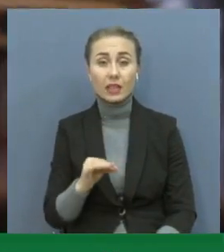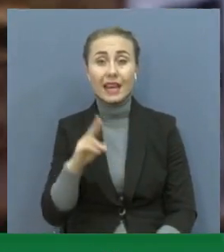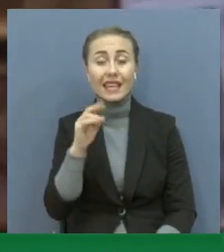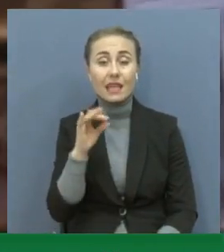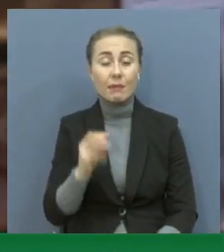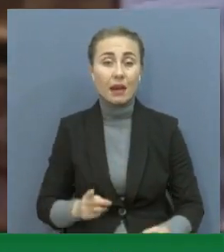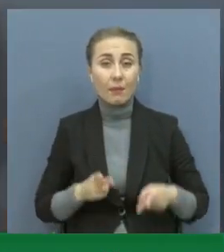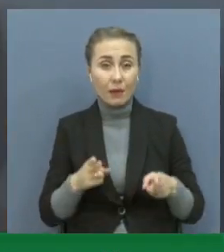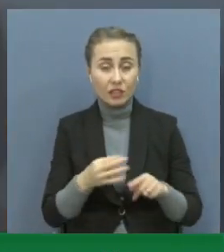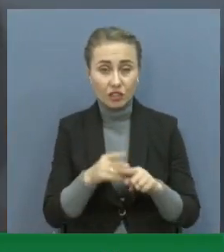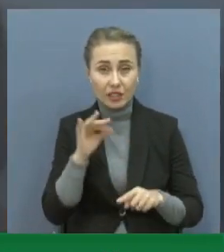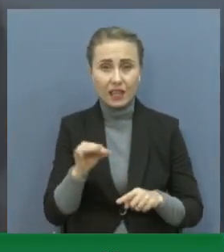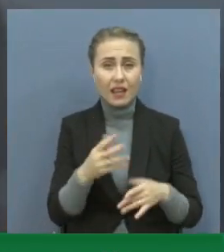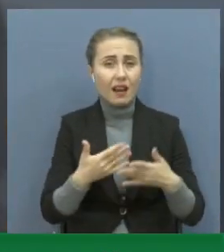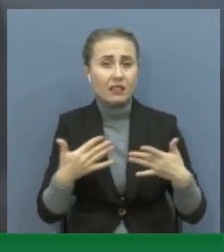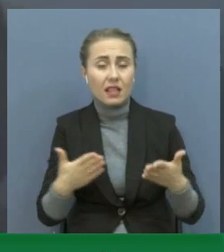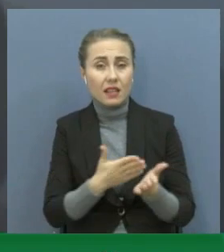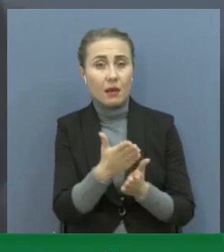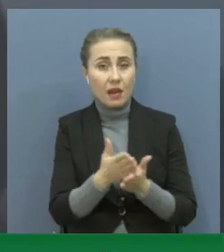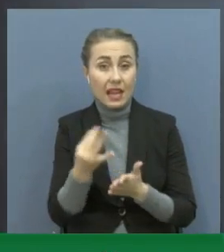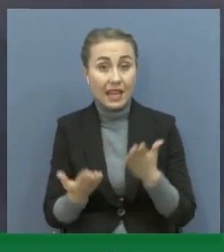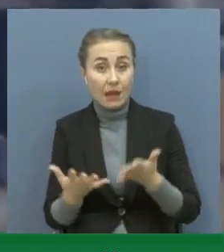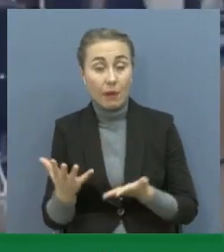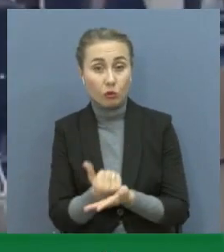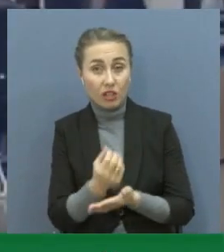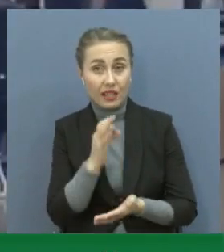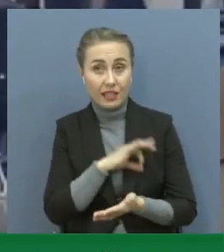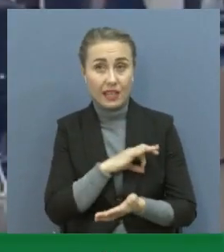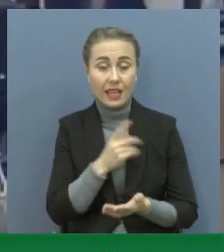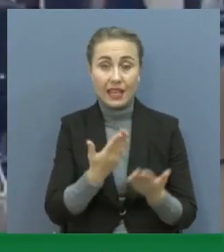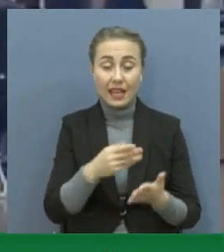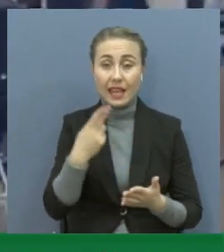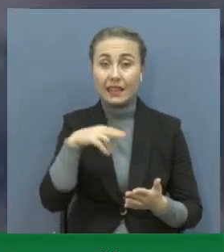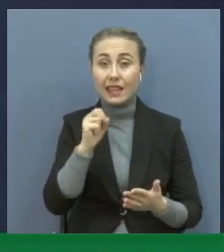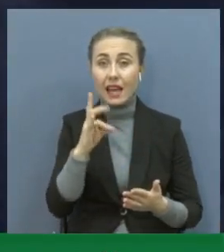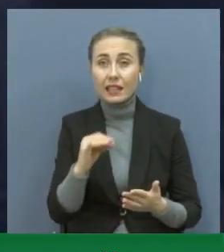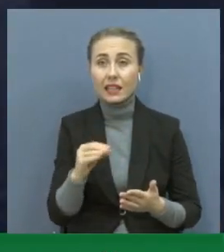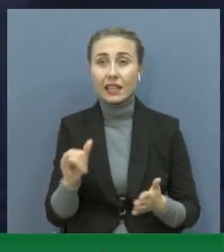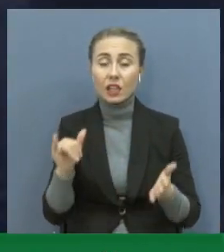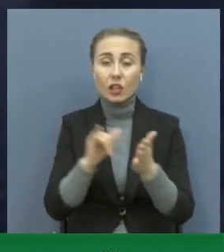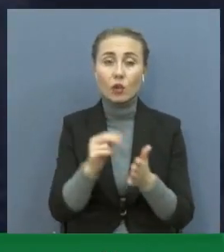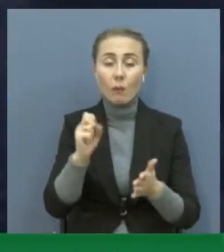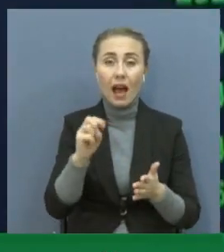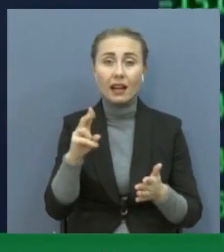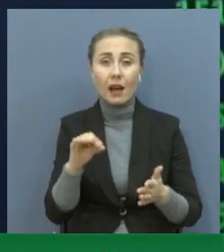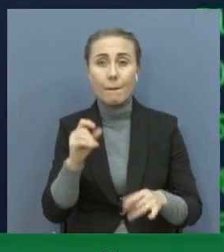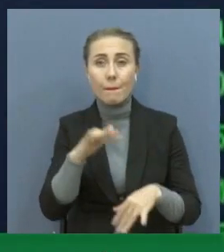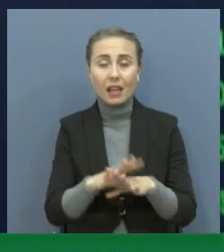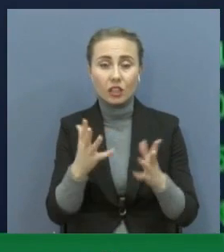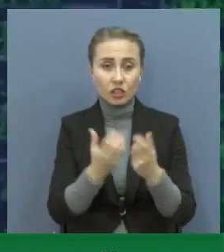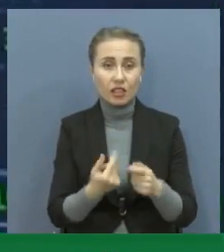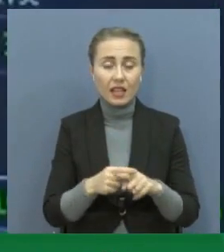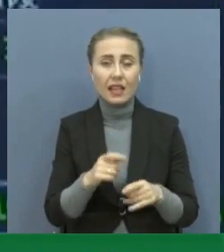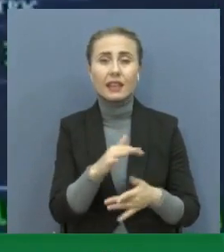интернет-мошенничеств весьма разнообразны и направлены либо на получение денег, персональных данных, либо доступа к аккаунтам, банковским счетам с